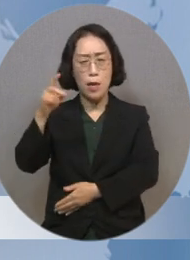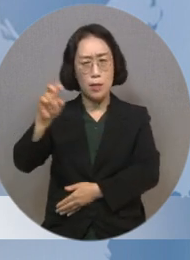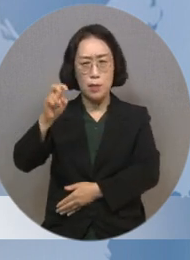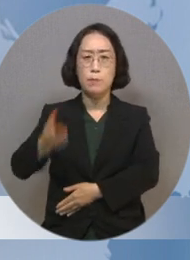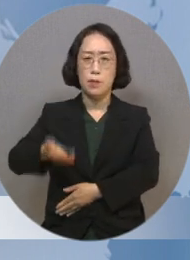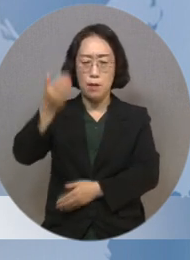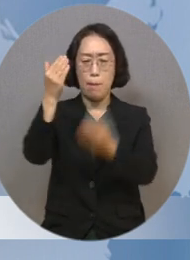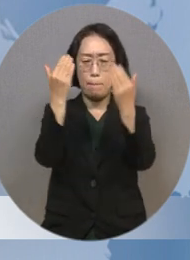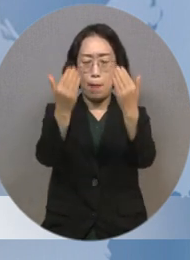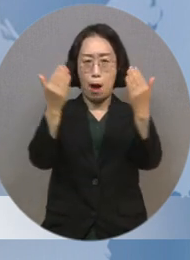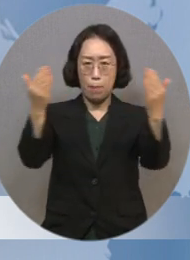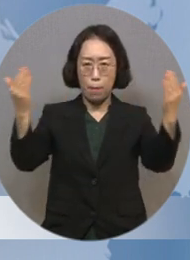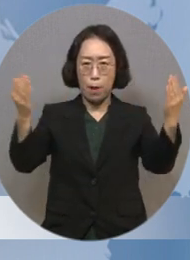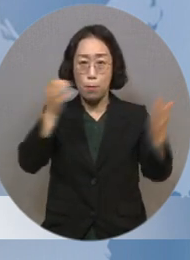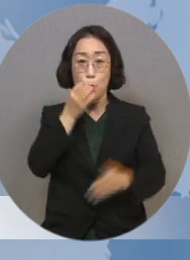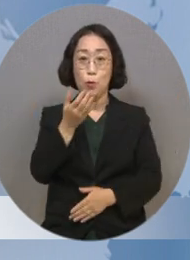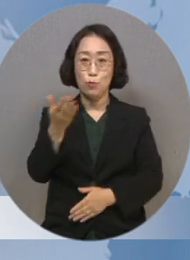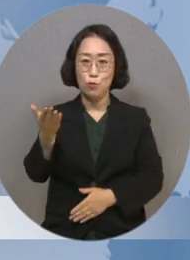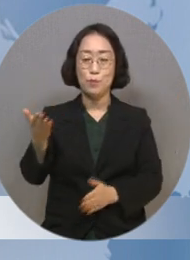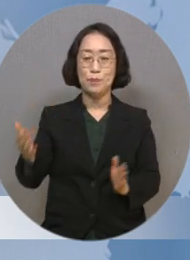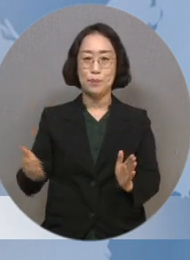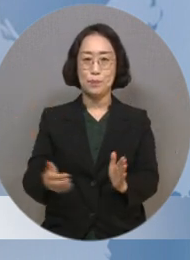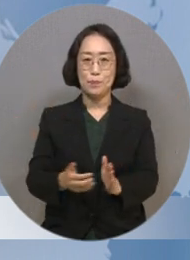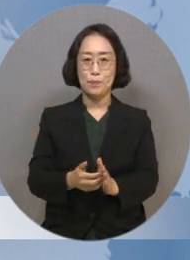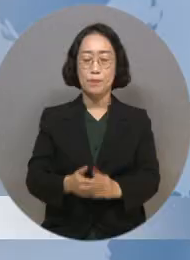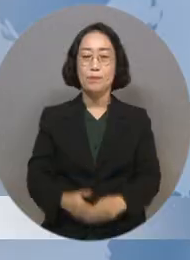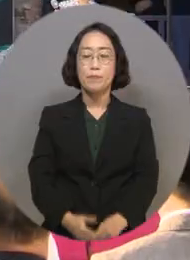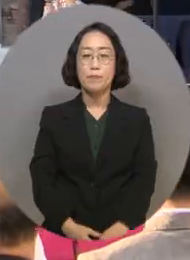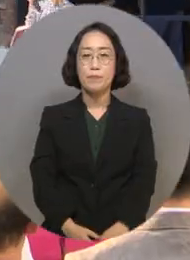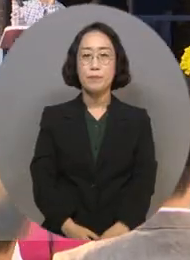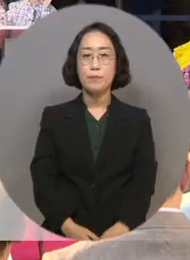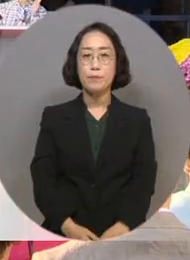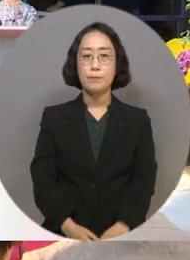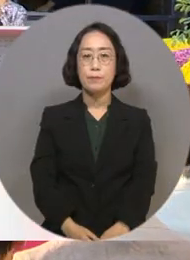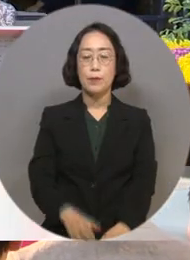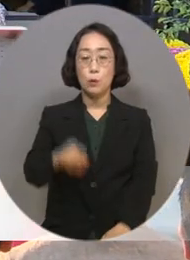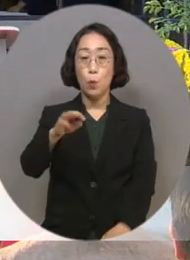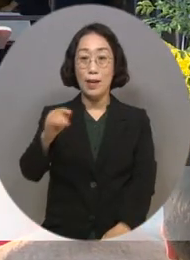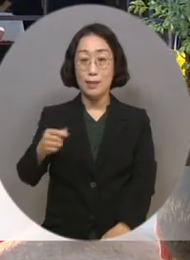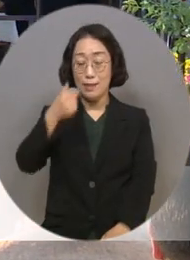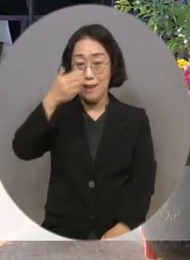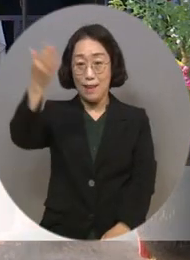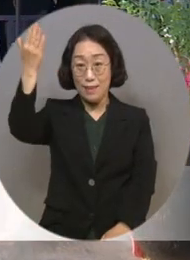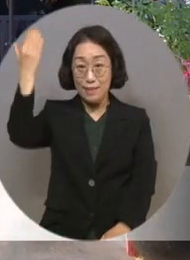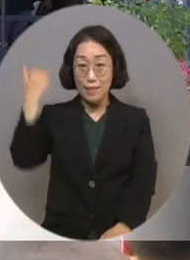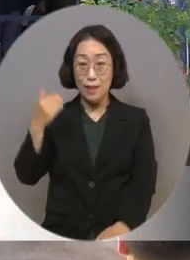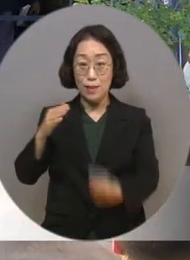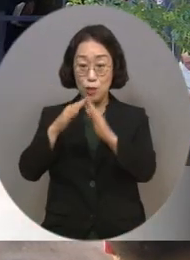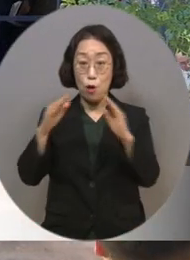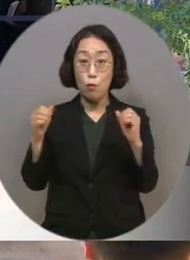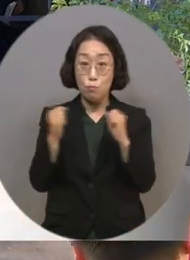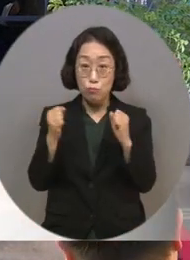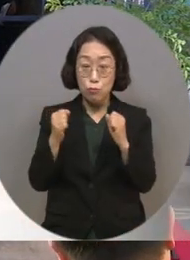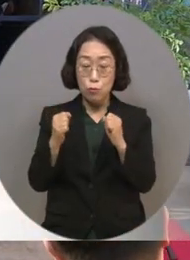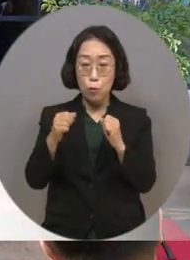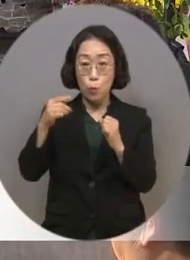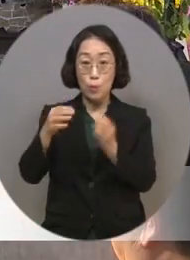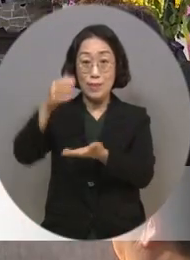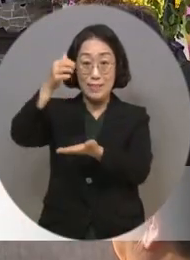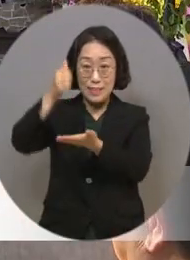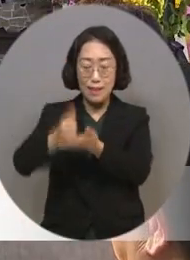작품을 선보였는데요. 김영재 기자가 전해드립니다. 송하진 전 전북도지사가 서해가로 새로운 인생을